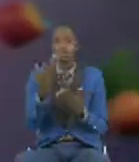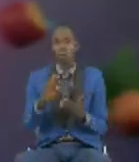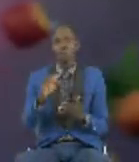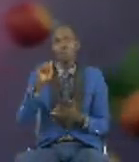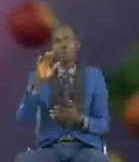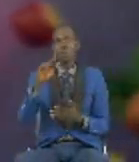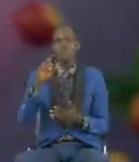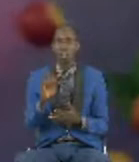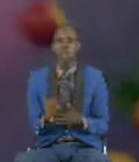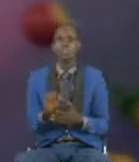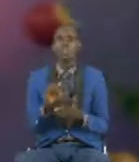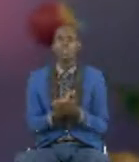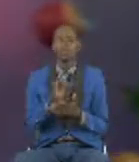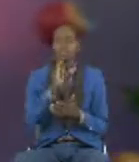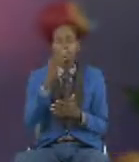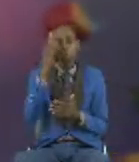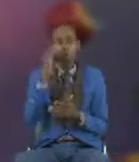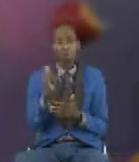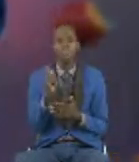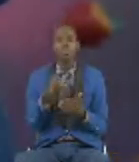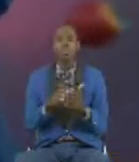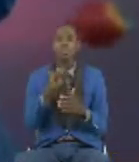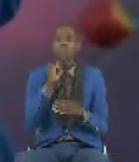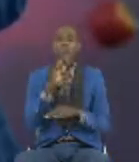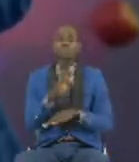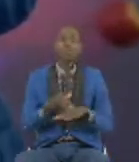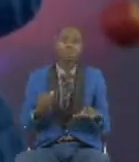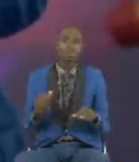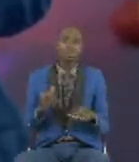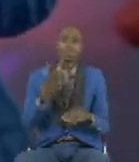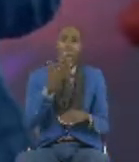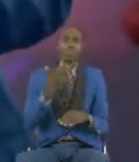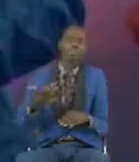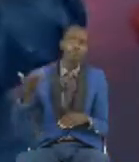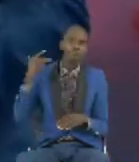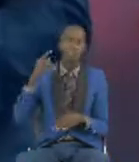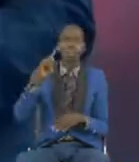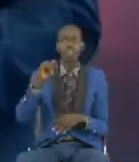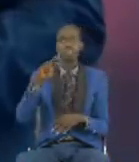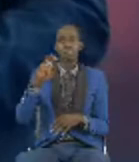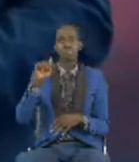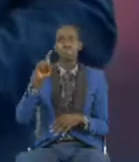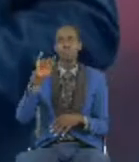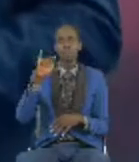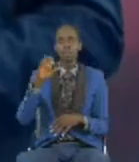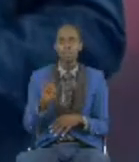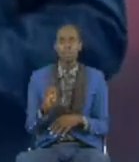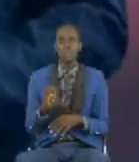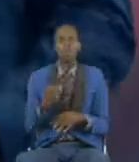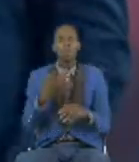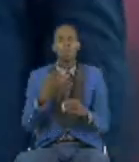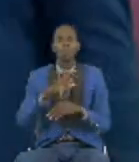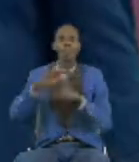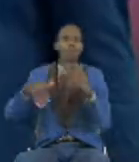Luc. C'est quoi? Il se réfère au premier livre. Aidez. De tout ce que Jésus a commencé de